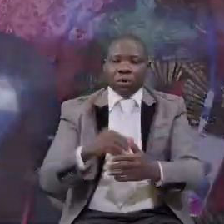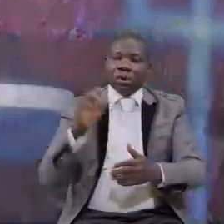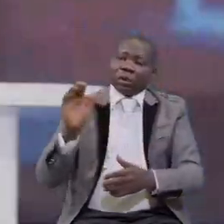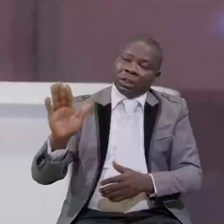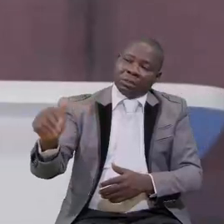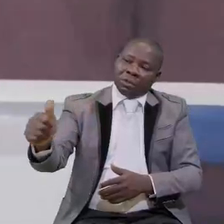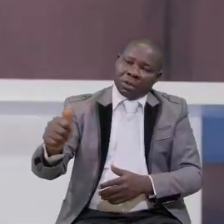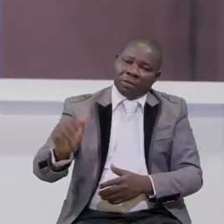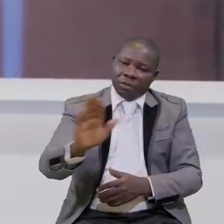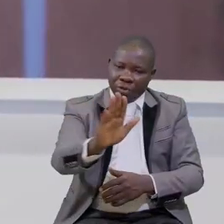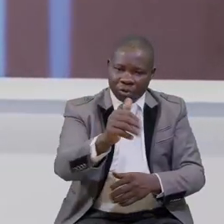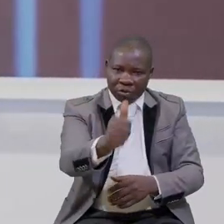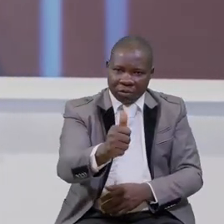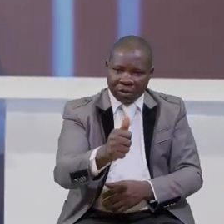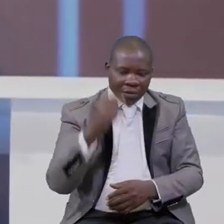Pense à ça.